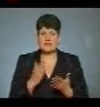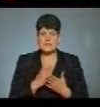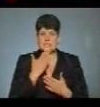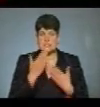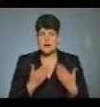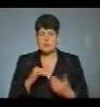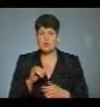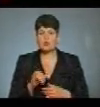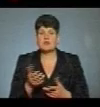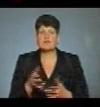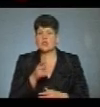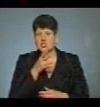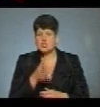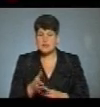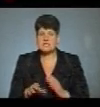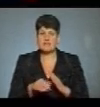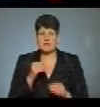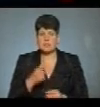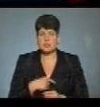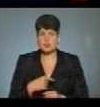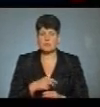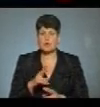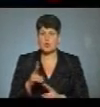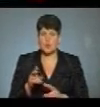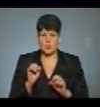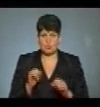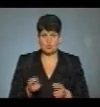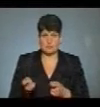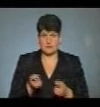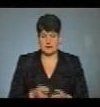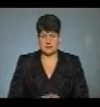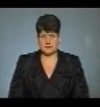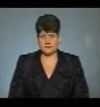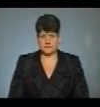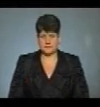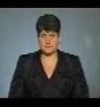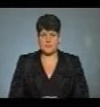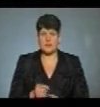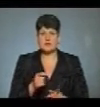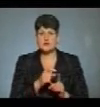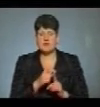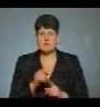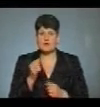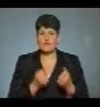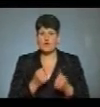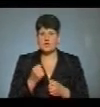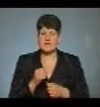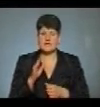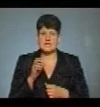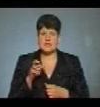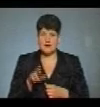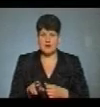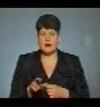куди, в який час і вибрати собі, кого вони можуть підвезти. За словами водія-волонтера Руслана